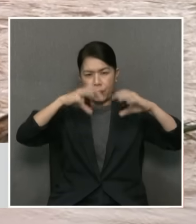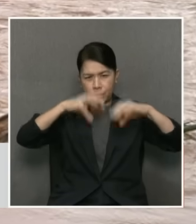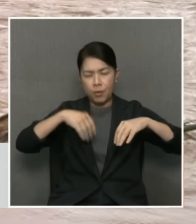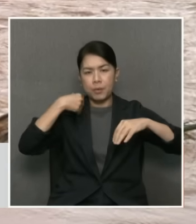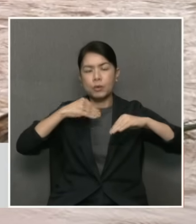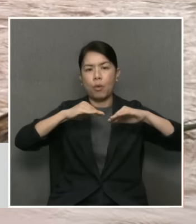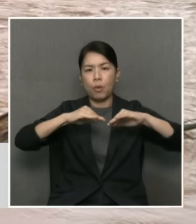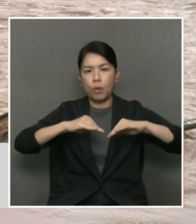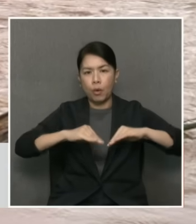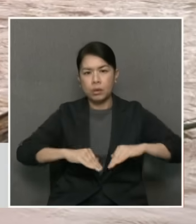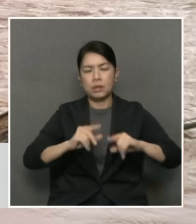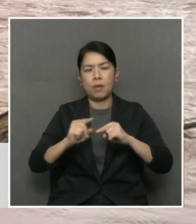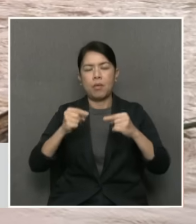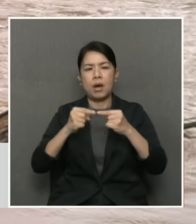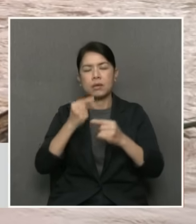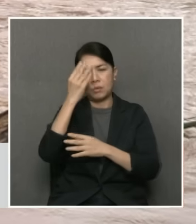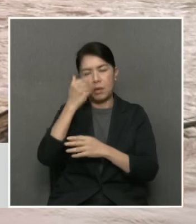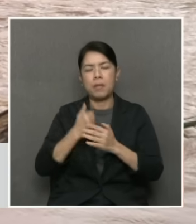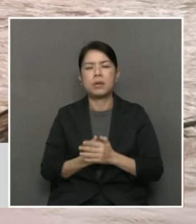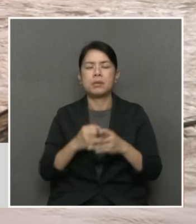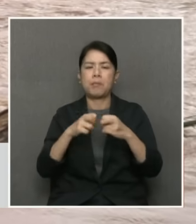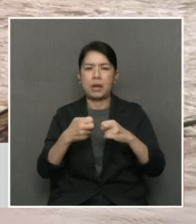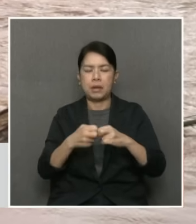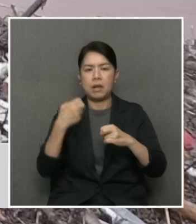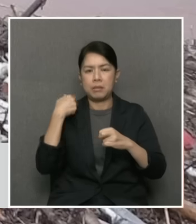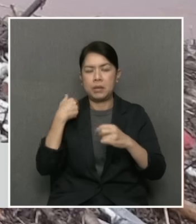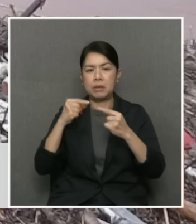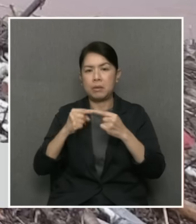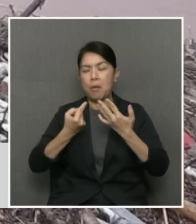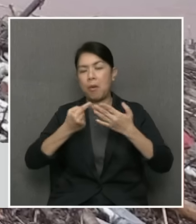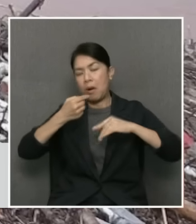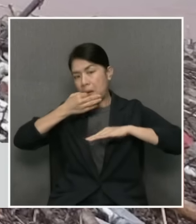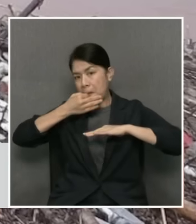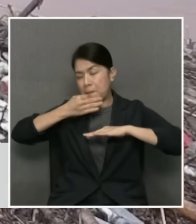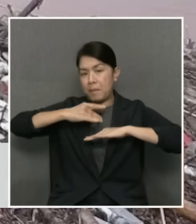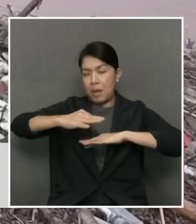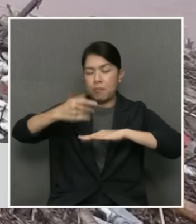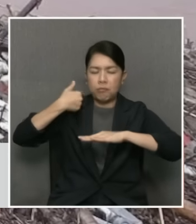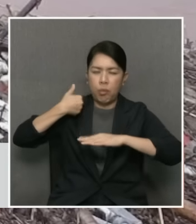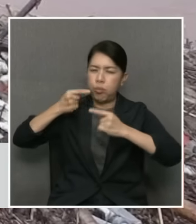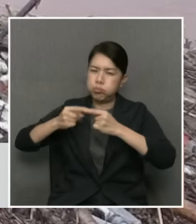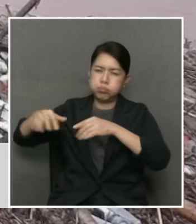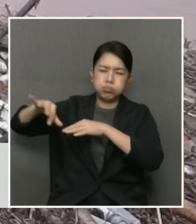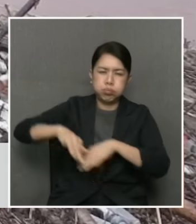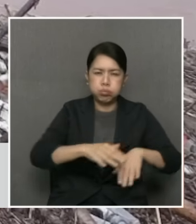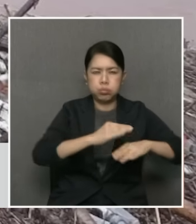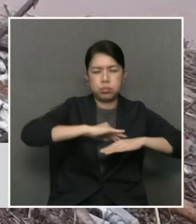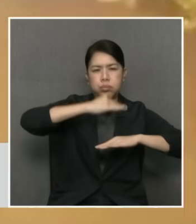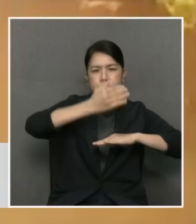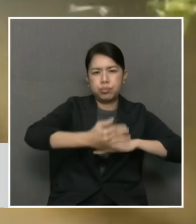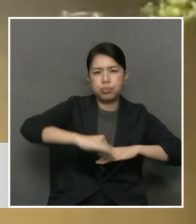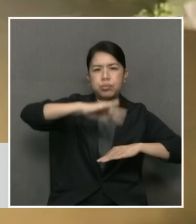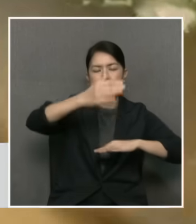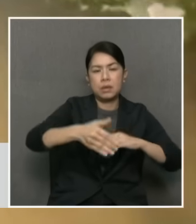ว่าทะเลยังคงมีคลื่นลมแรงทำให้แหล่งท่องเที่ยวต่างๆค่อนข้างเงียบเหงาค่ะโดยเฉพาะสถานที่ท่องเที่ยวตาม